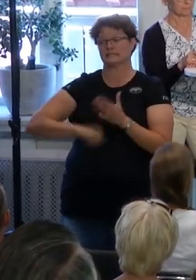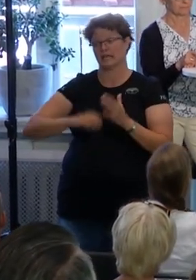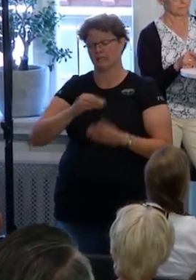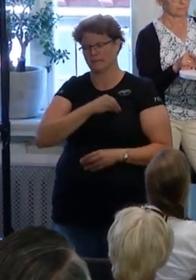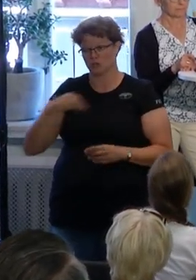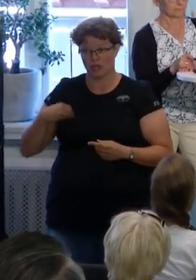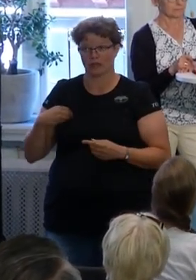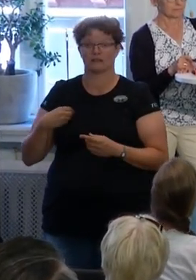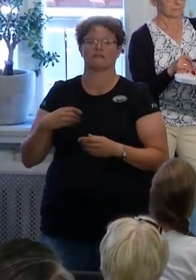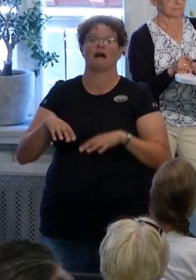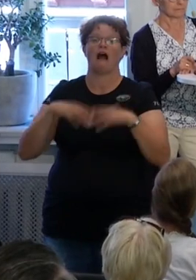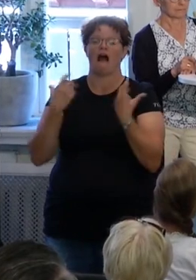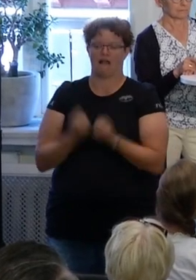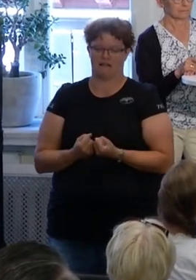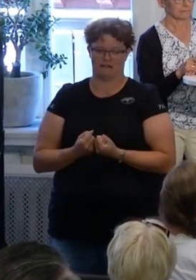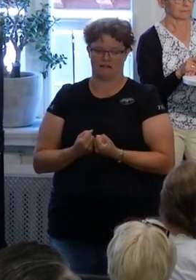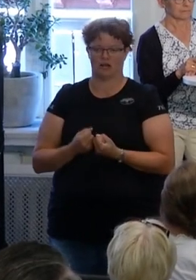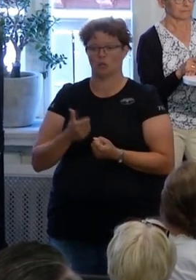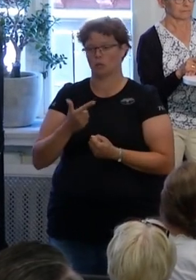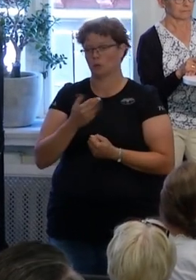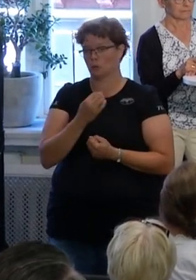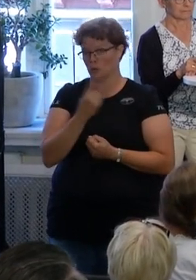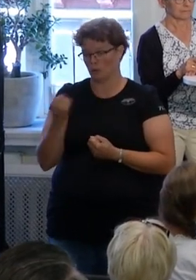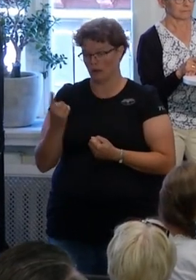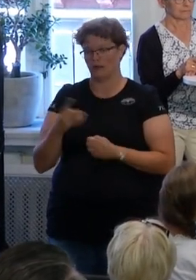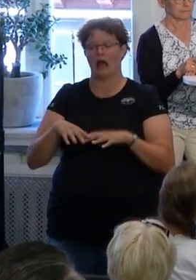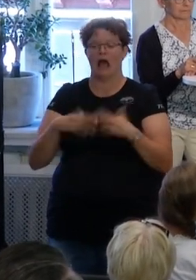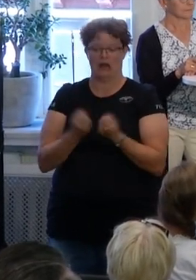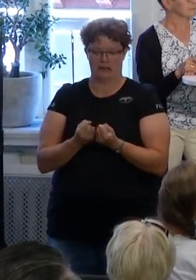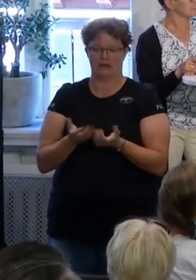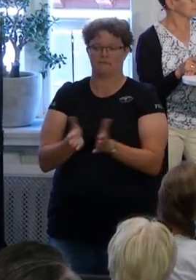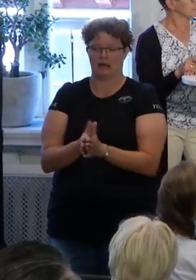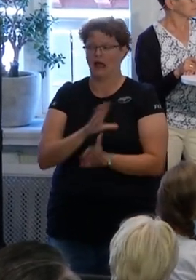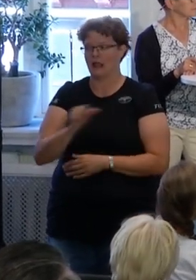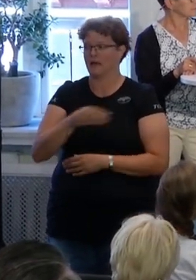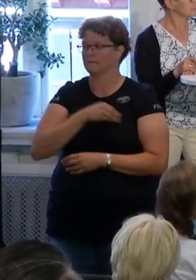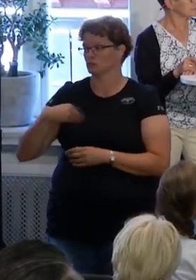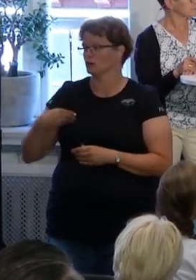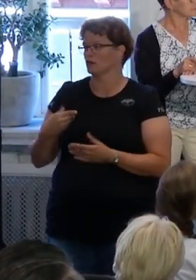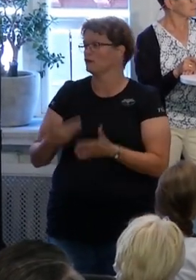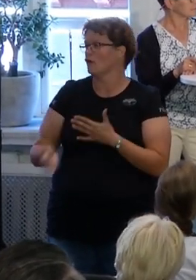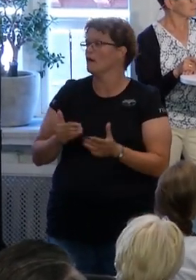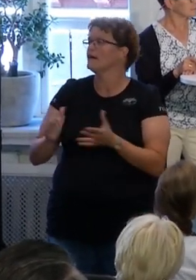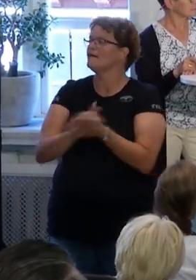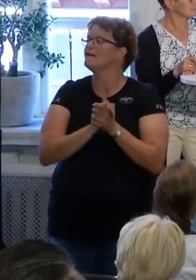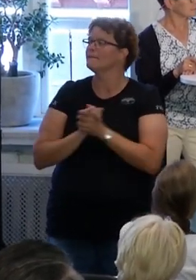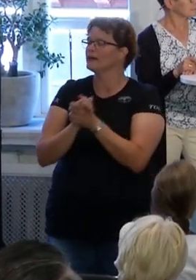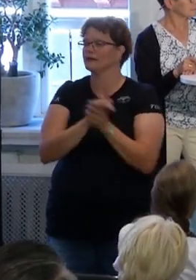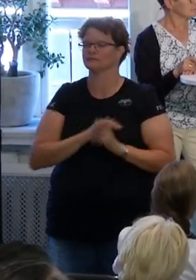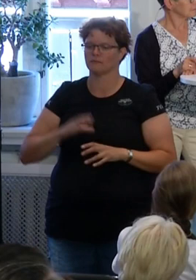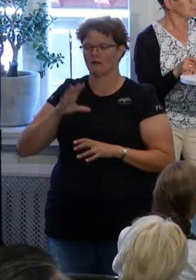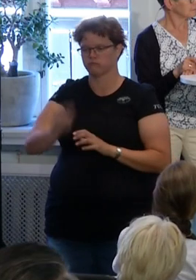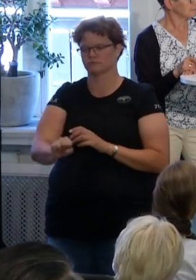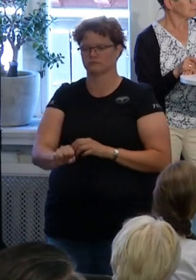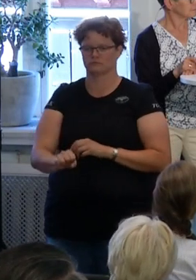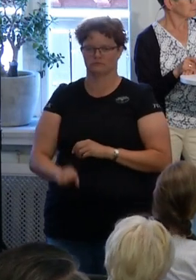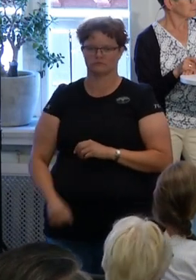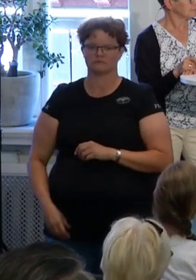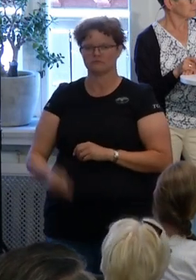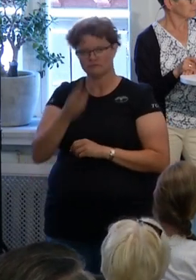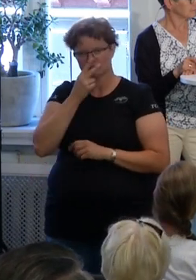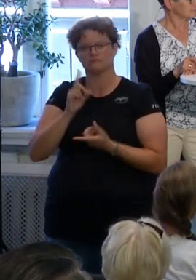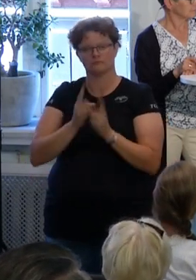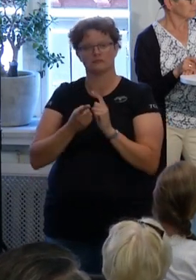skattmyndigheten, alla, tullen, alla myndigheter som gör gemensamma tillslag. Där vi ser att det